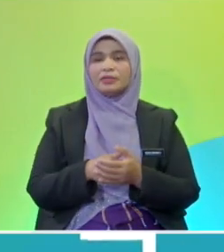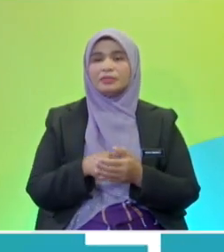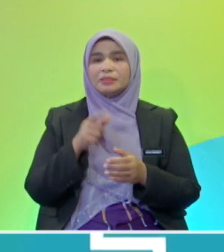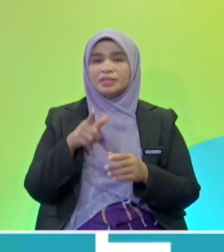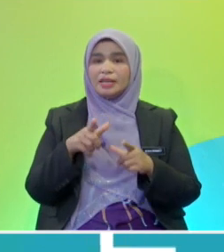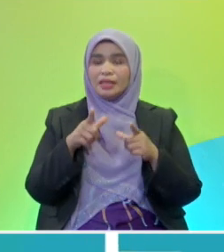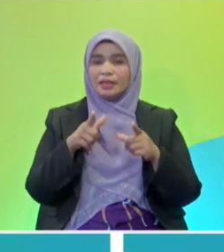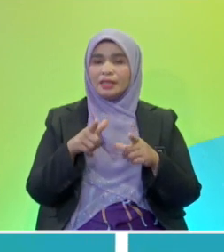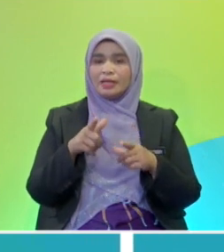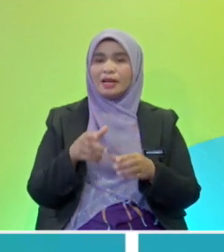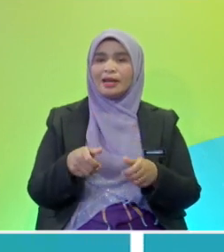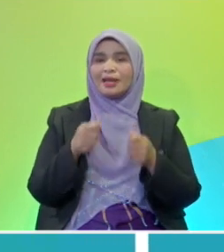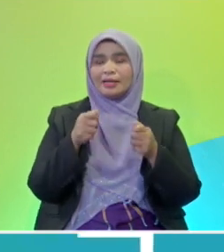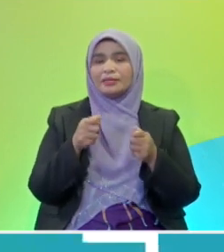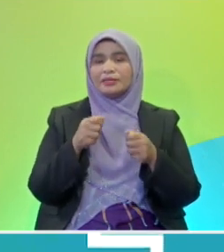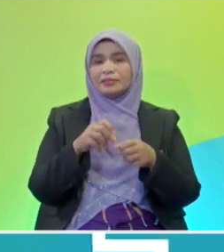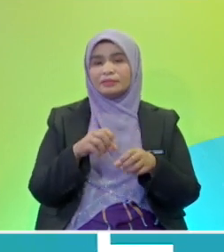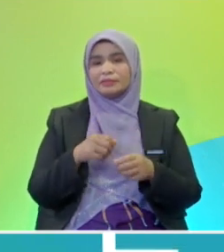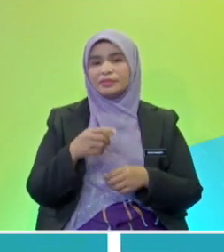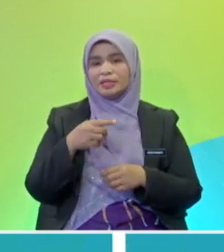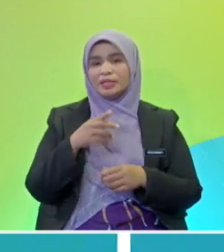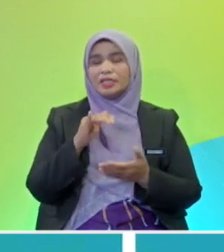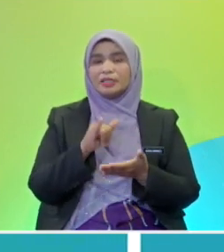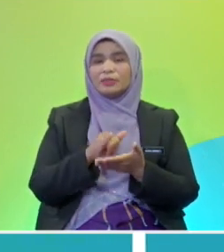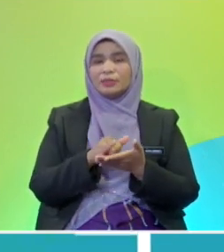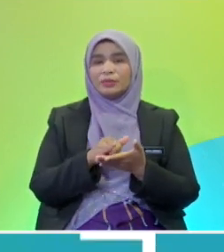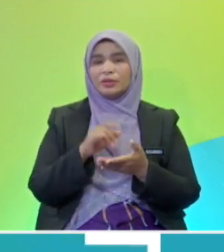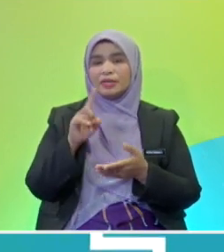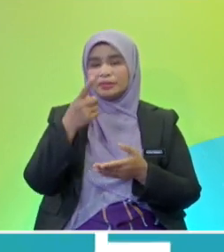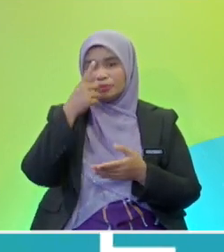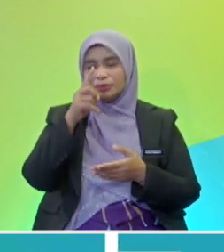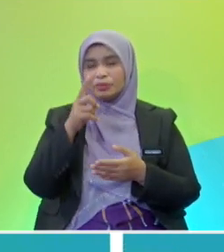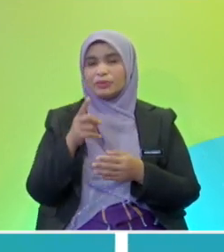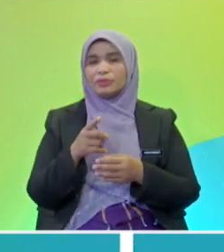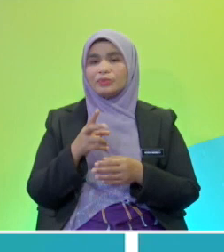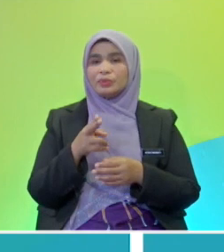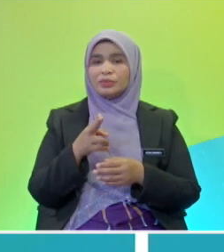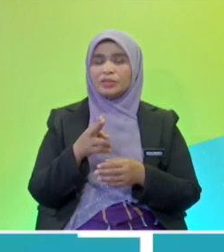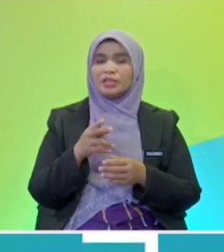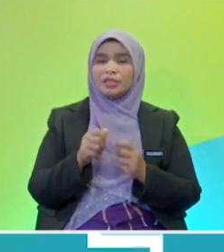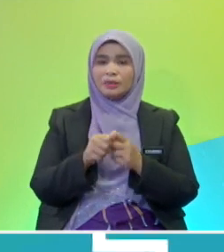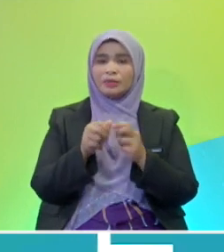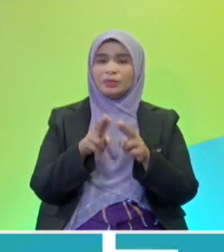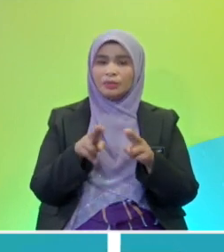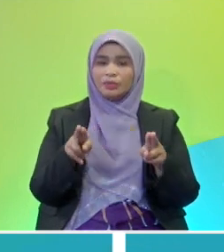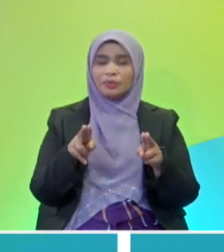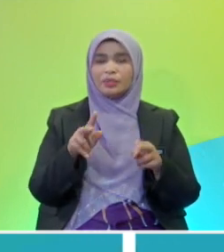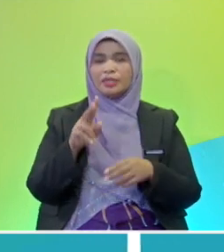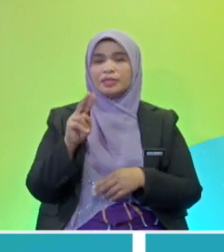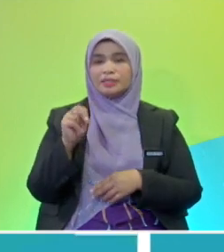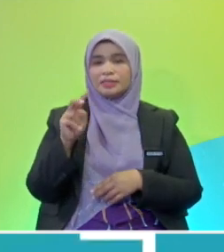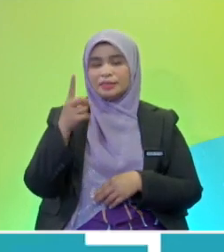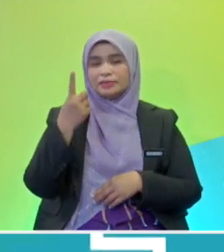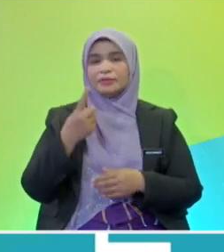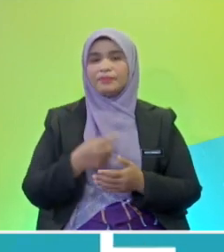sebab kalau kita nak potong fabrik atas meja tu maksudnya kita nak potong ikut ukuran saja kalau yang ni betul okey bila Mira dah letak tu